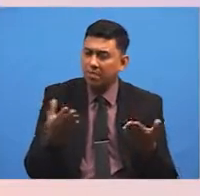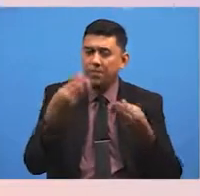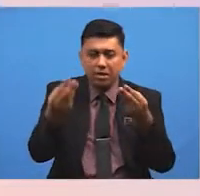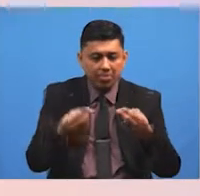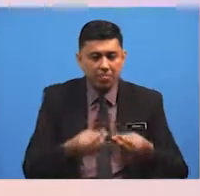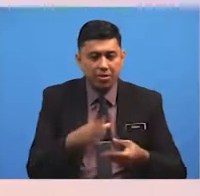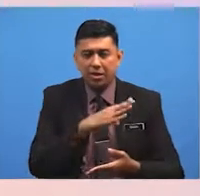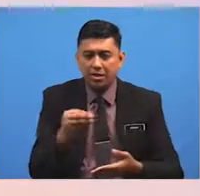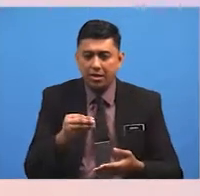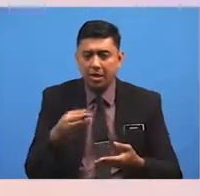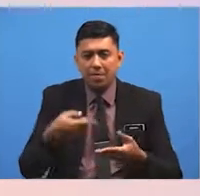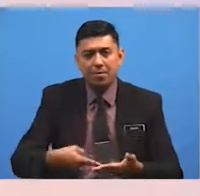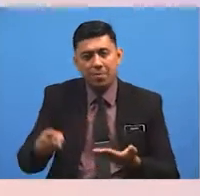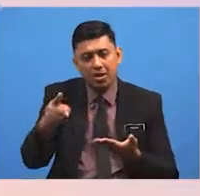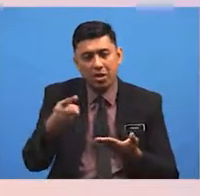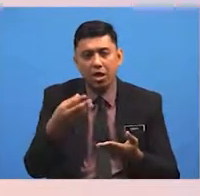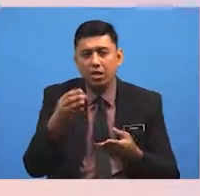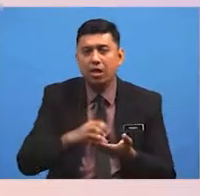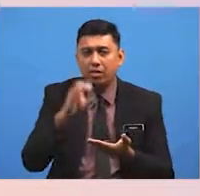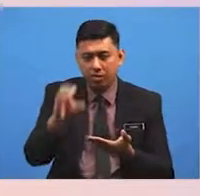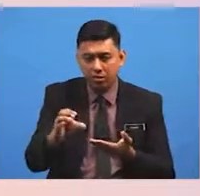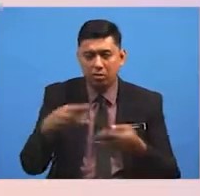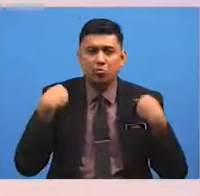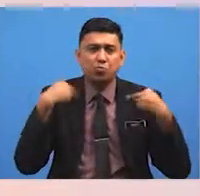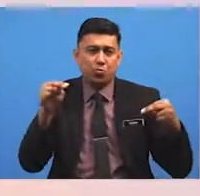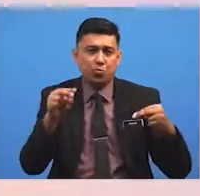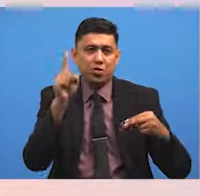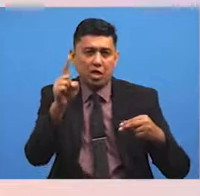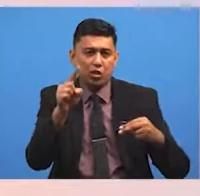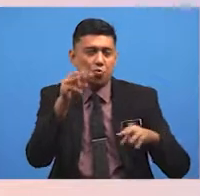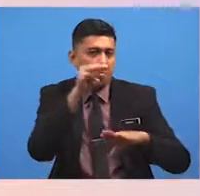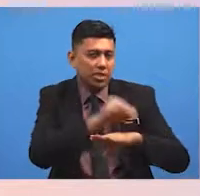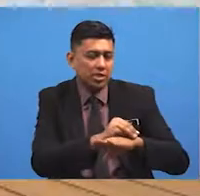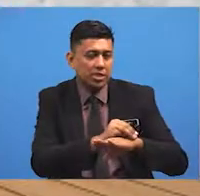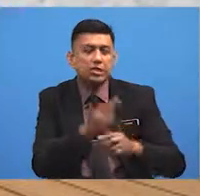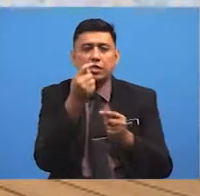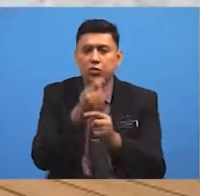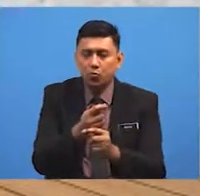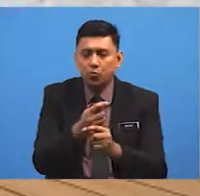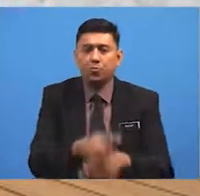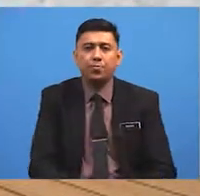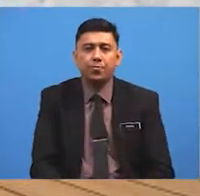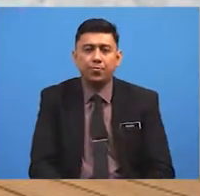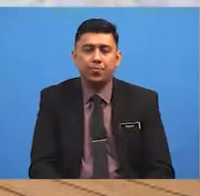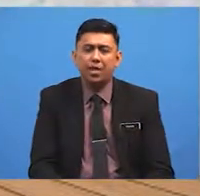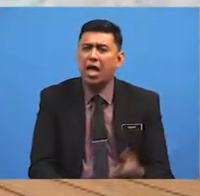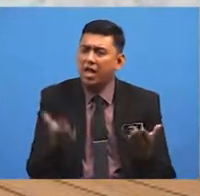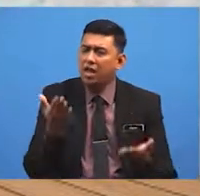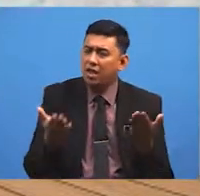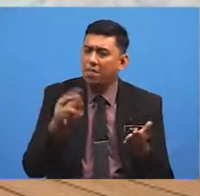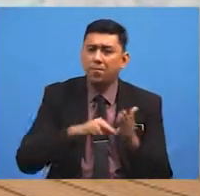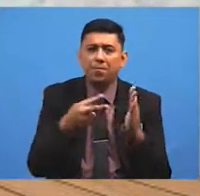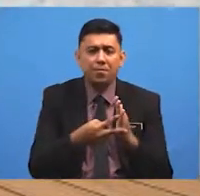dan pembayaran tunai perniagaan bagi suatu tempo tertentu anggaran maksudnya